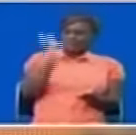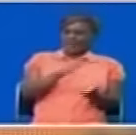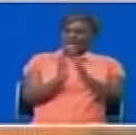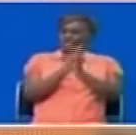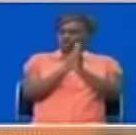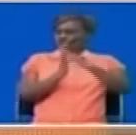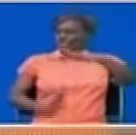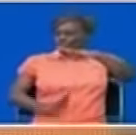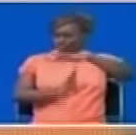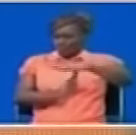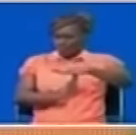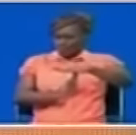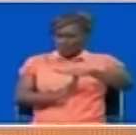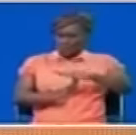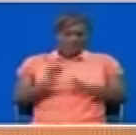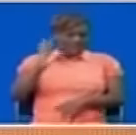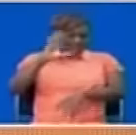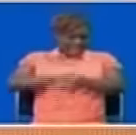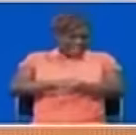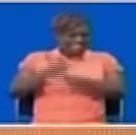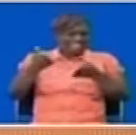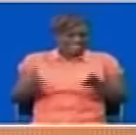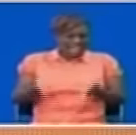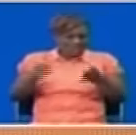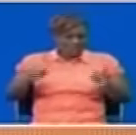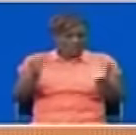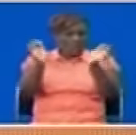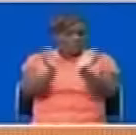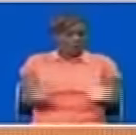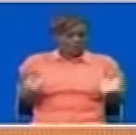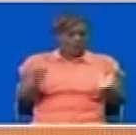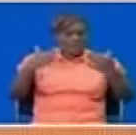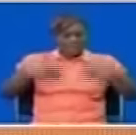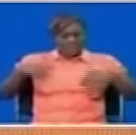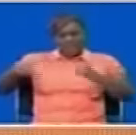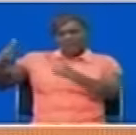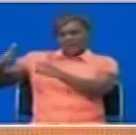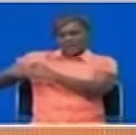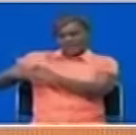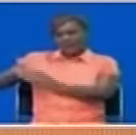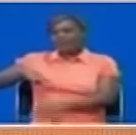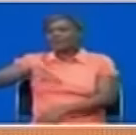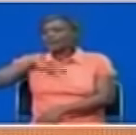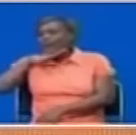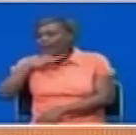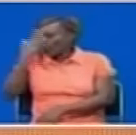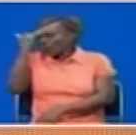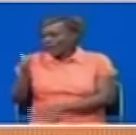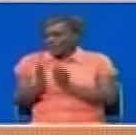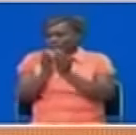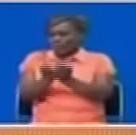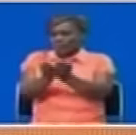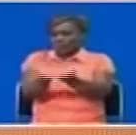taarifa ya awali, habari za hivi punde kutoka eneo la Bondo ni kwamba watu 9 wanahofiwa kufariki baada ya boti yao